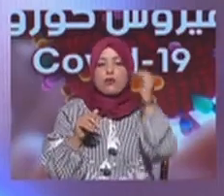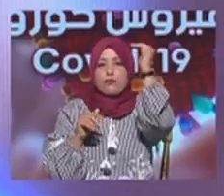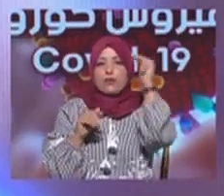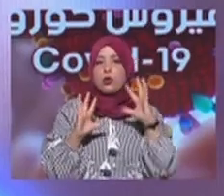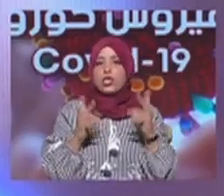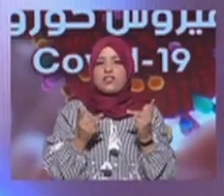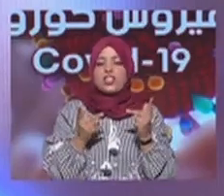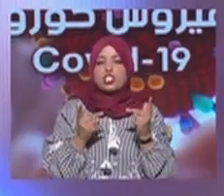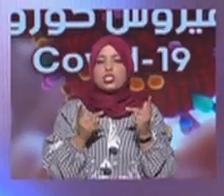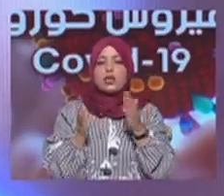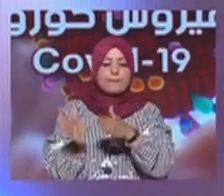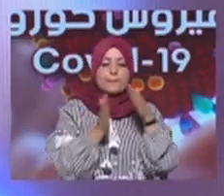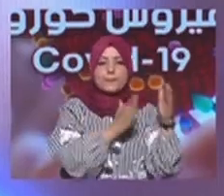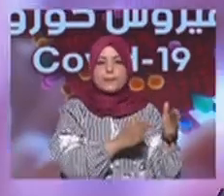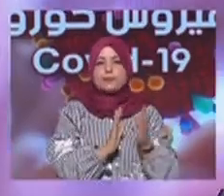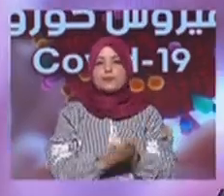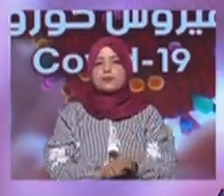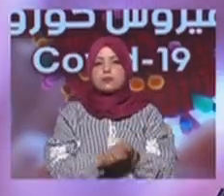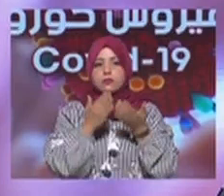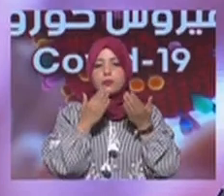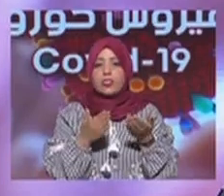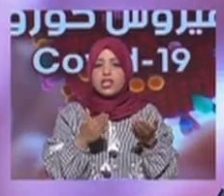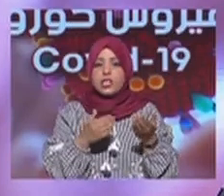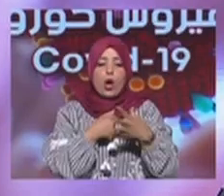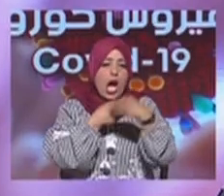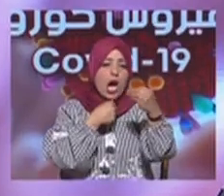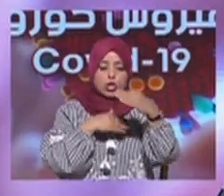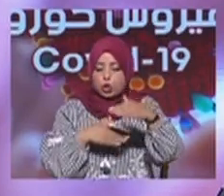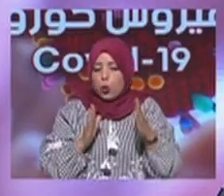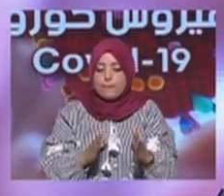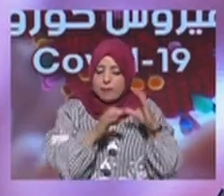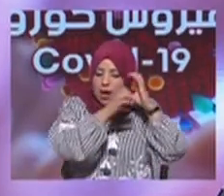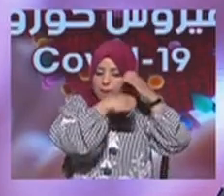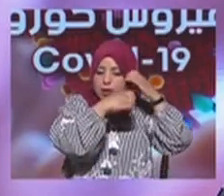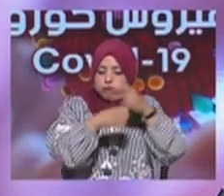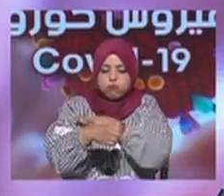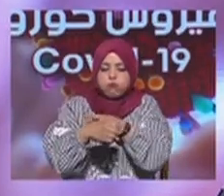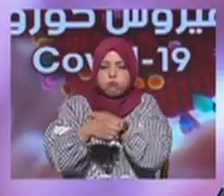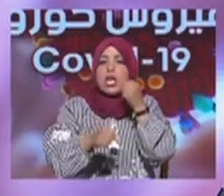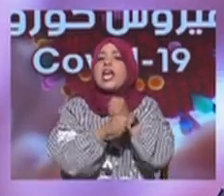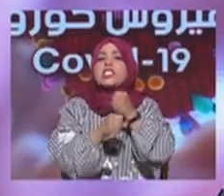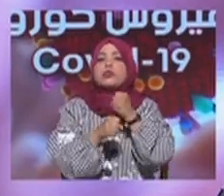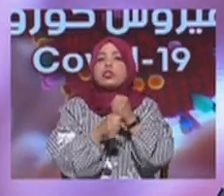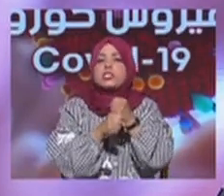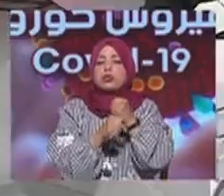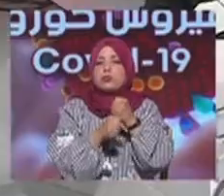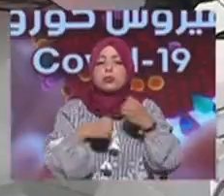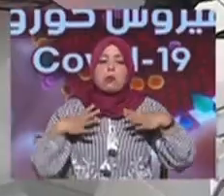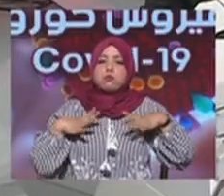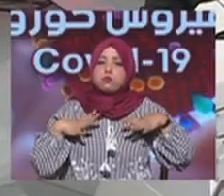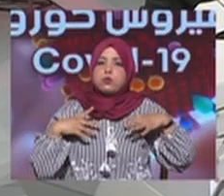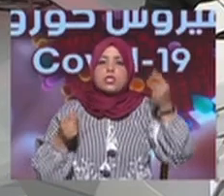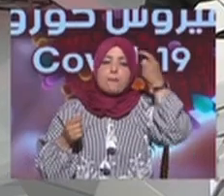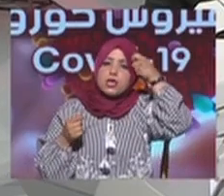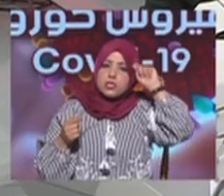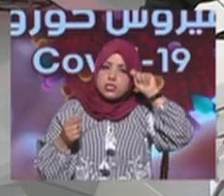بكومبورتمون ديفيرون دو فيروس. انا خرجتكم من المخابر نتاعكم وانتم تشتغلوا نعرف ليل نهار وحتى نهار الاحد ونهار السبت، خلينا